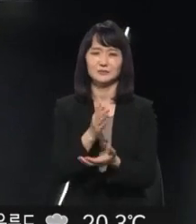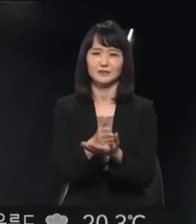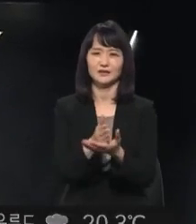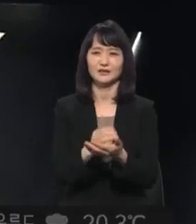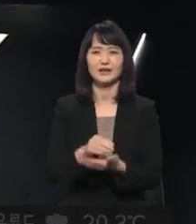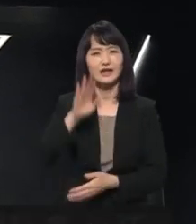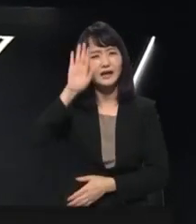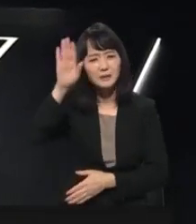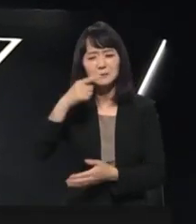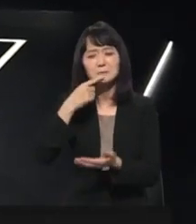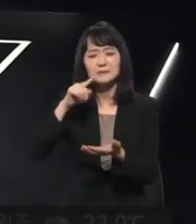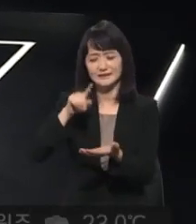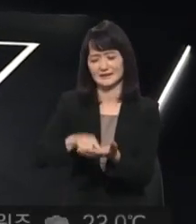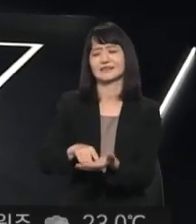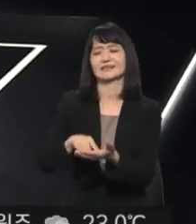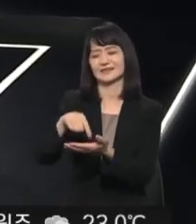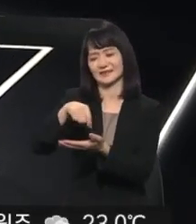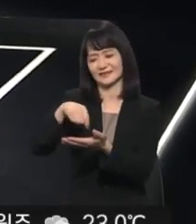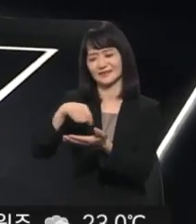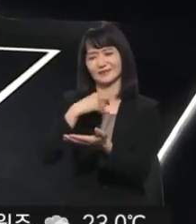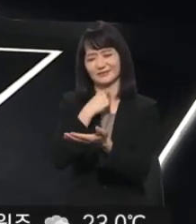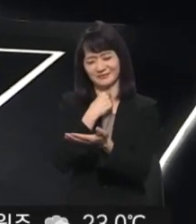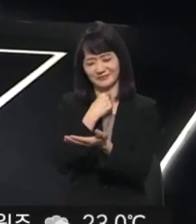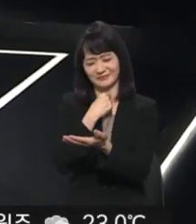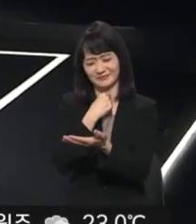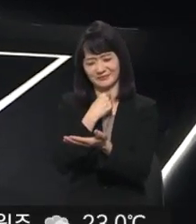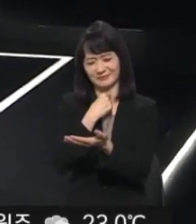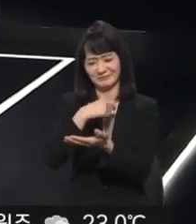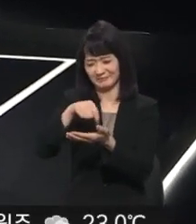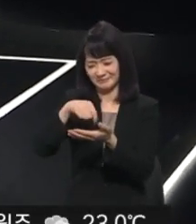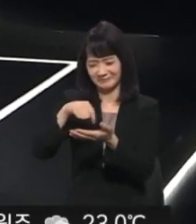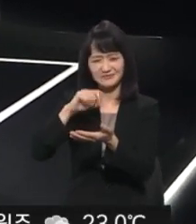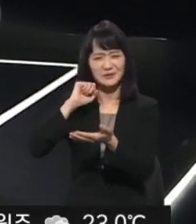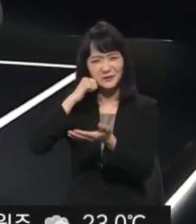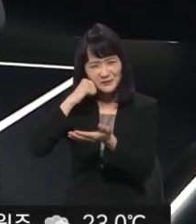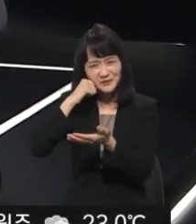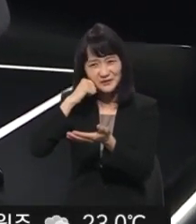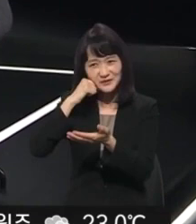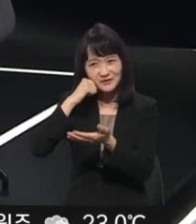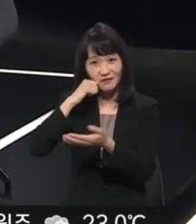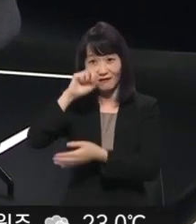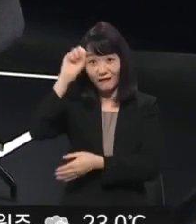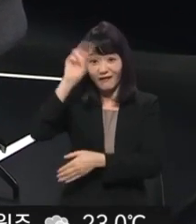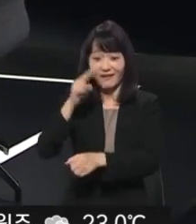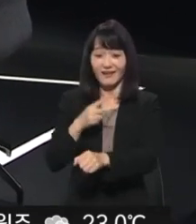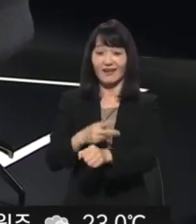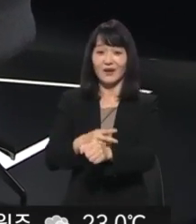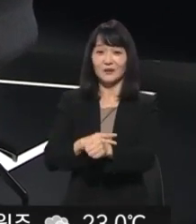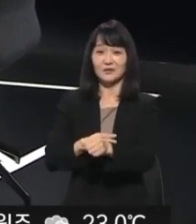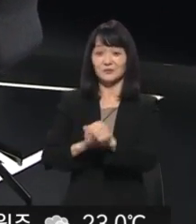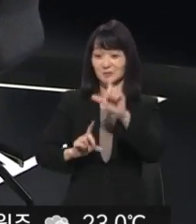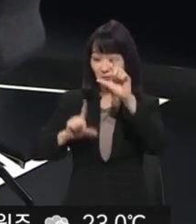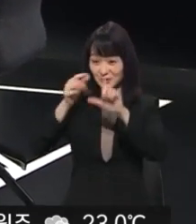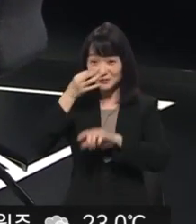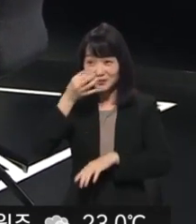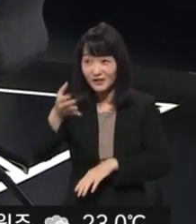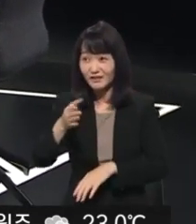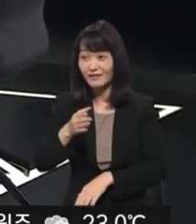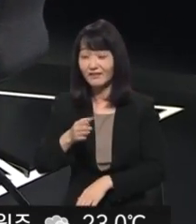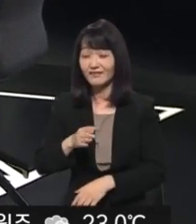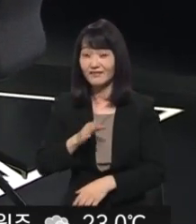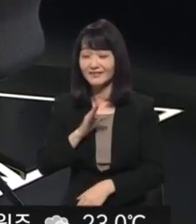무엇입니까 1000 1000 1000 살인미수 대는데 이게 너무 오류 보셨어요 형수님이 갑자기 교수님 피를 내쉬고 있었다 아 진짜 계시니까